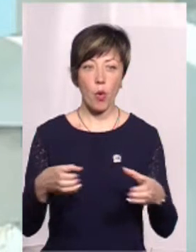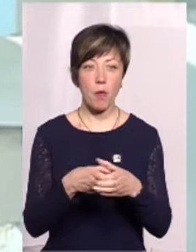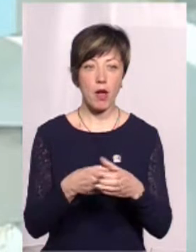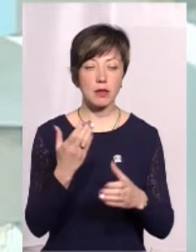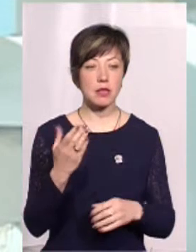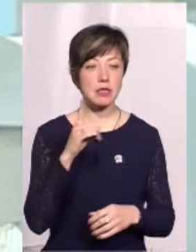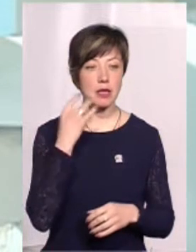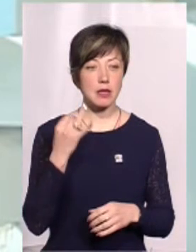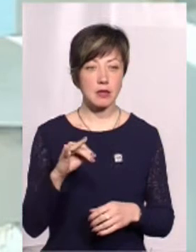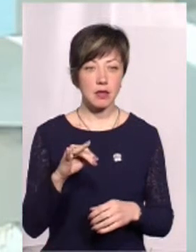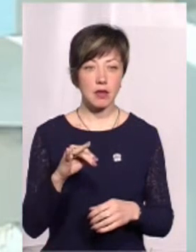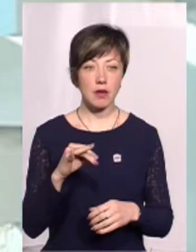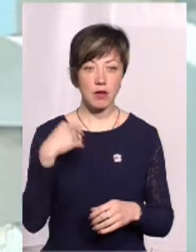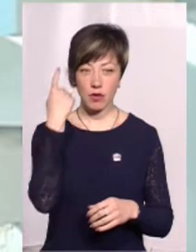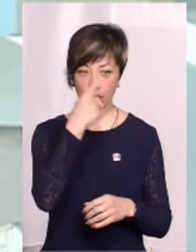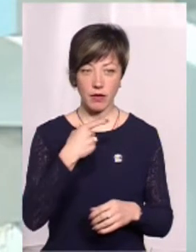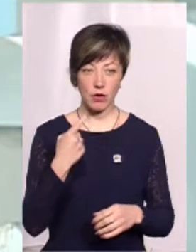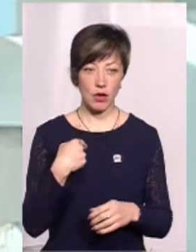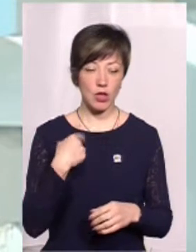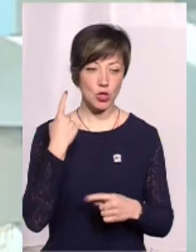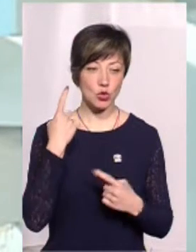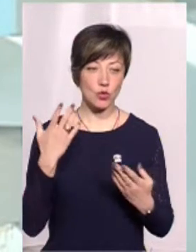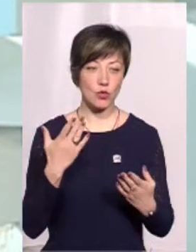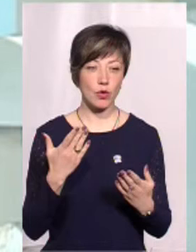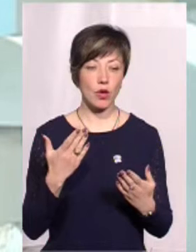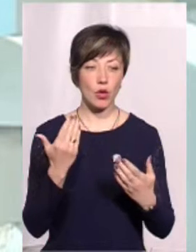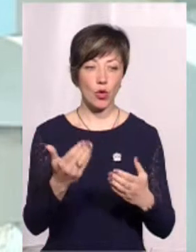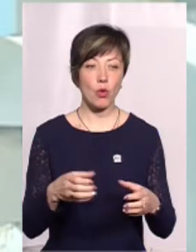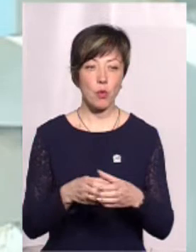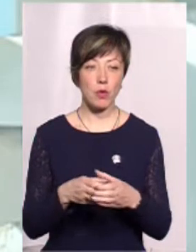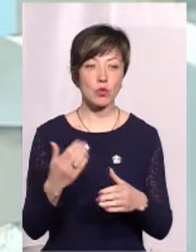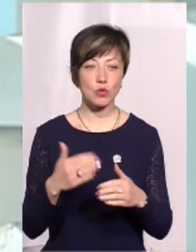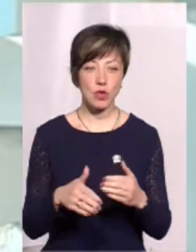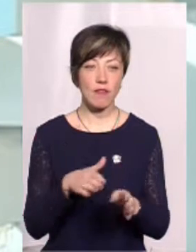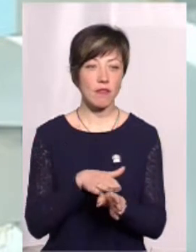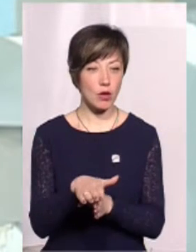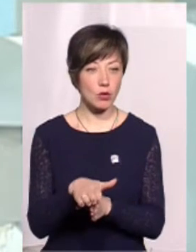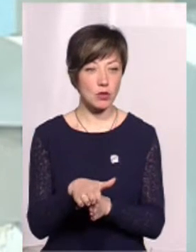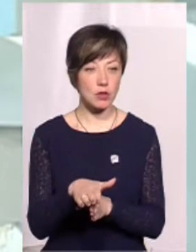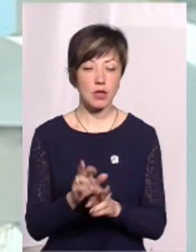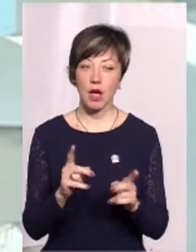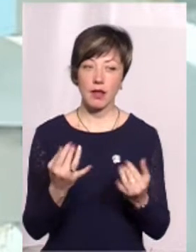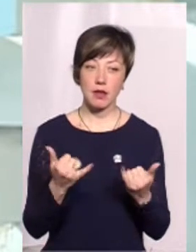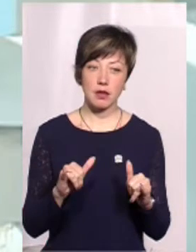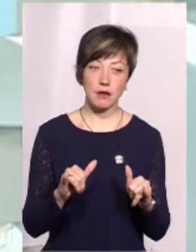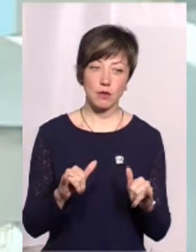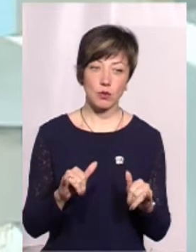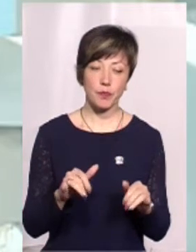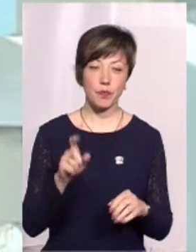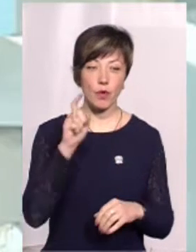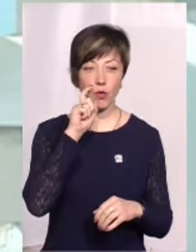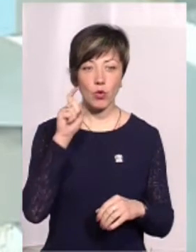команда Зеленського, бо що пропонує він, я ні разу не чув, вже виконані, як це не дивно.